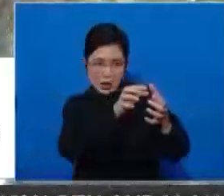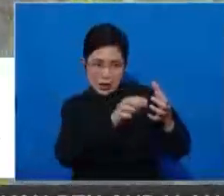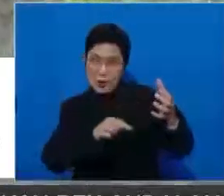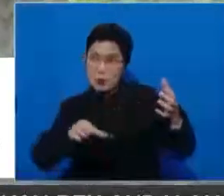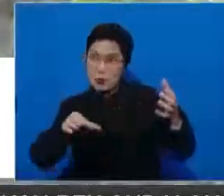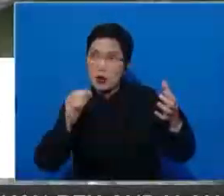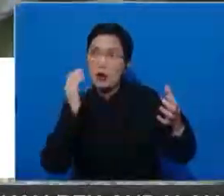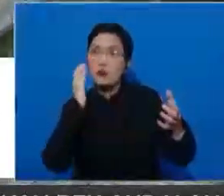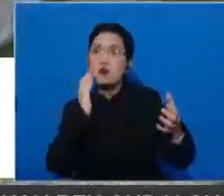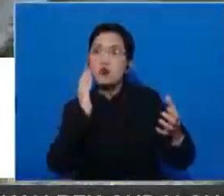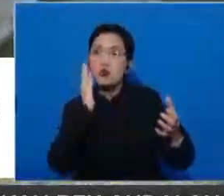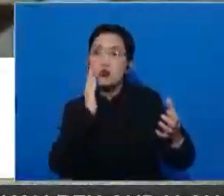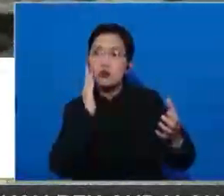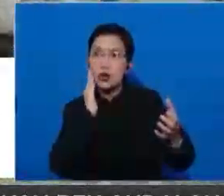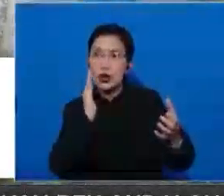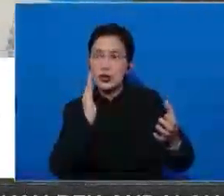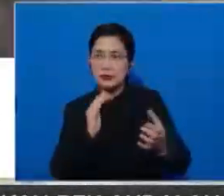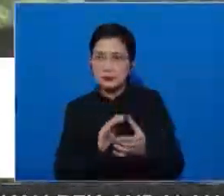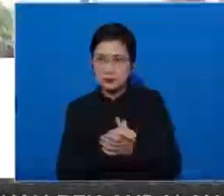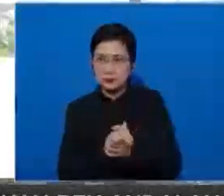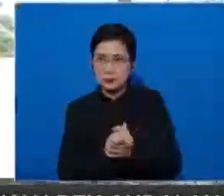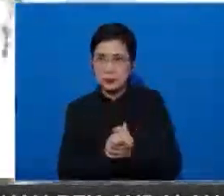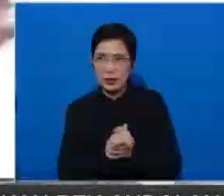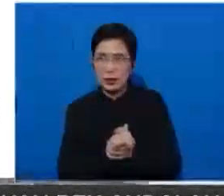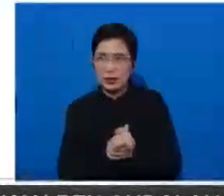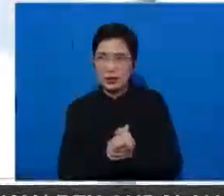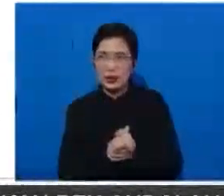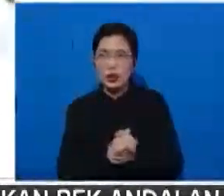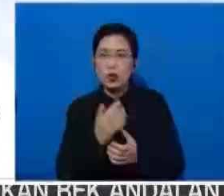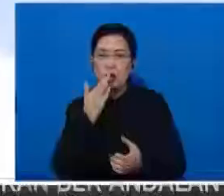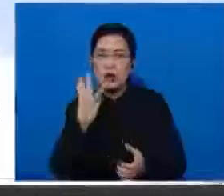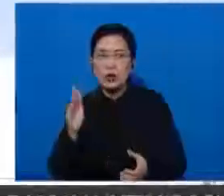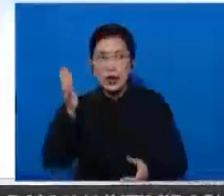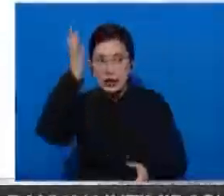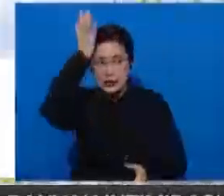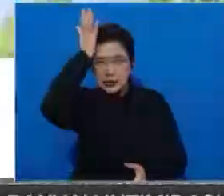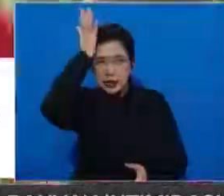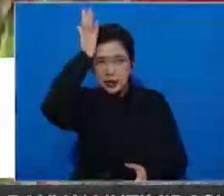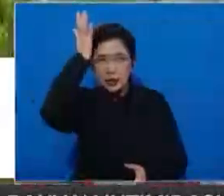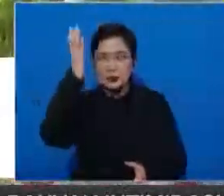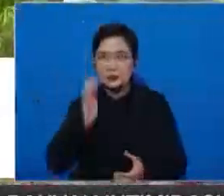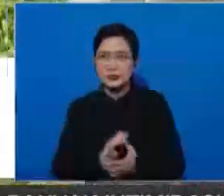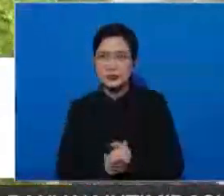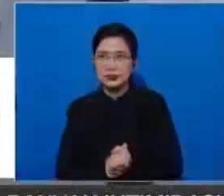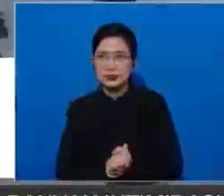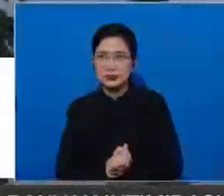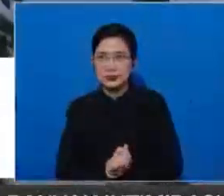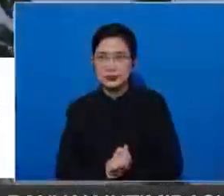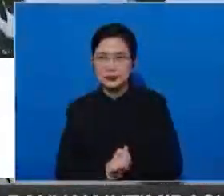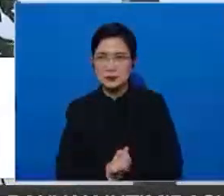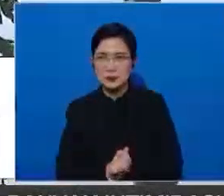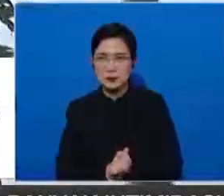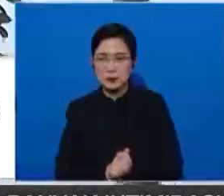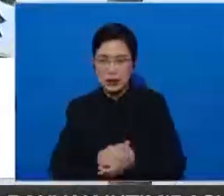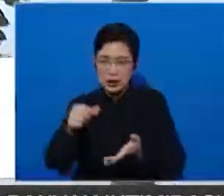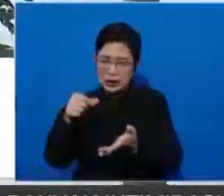Ciri-ciri pepaya yang bisa dibuat jadi usus pepaya adalah kulitnya yang masih berwarna hijau dan masih terasa keras ketika ditekan. Jadi,